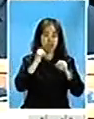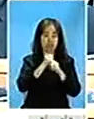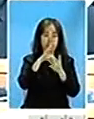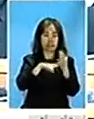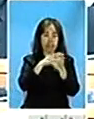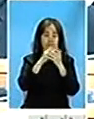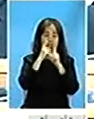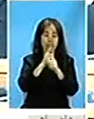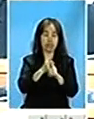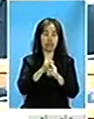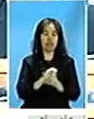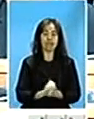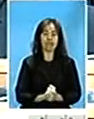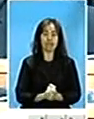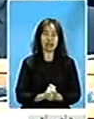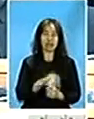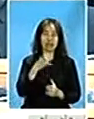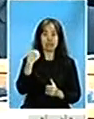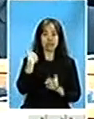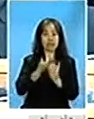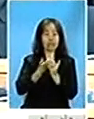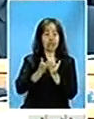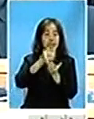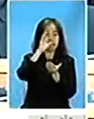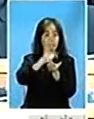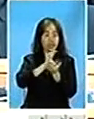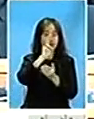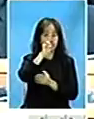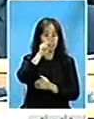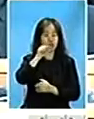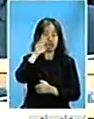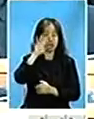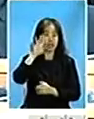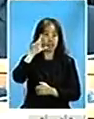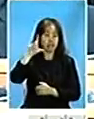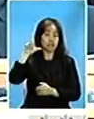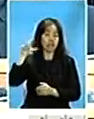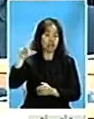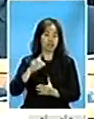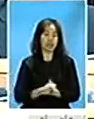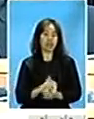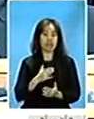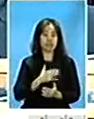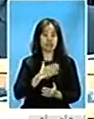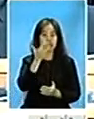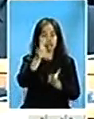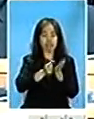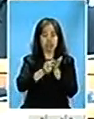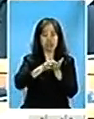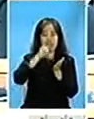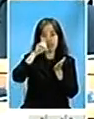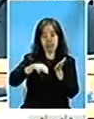ายทุกอย่างแล้วก็งบประมาณ 2.4 ล้านล้านบาทนั้นเนี่ยผมขอตัดในส่วน